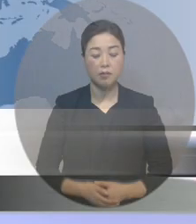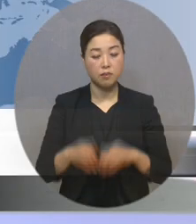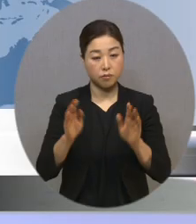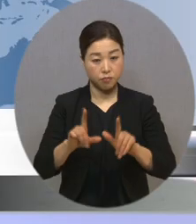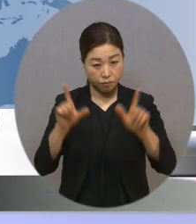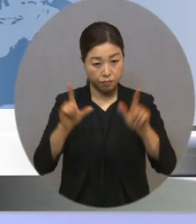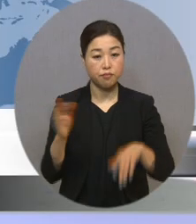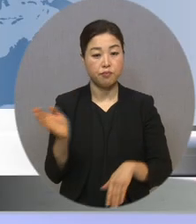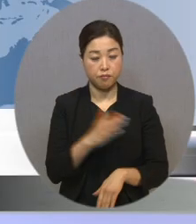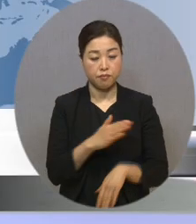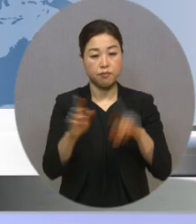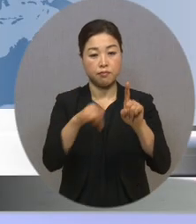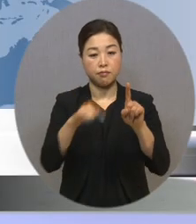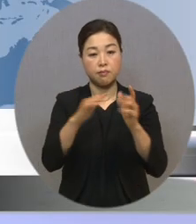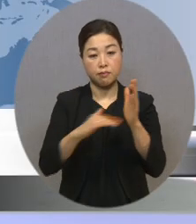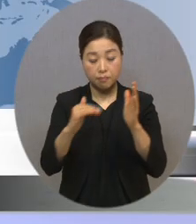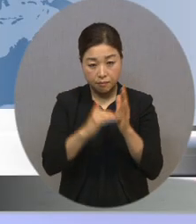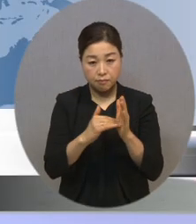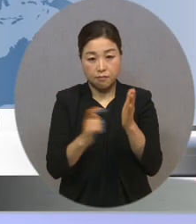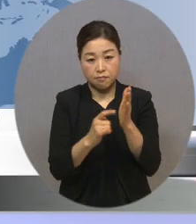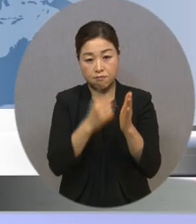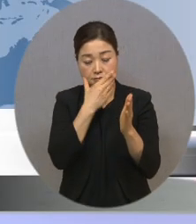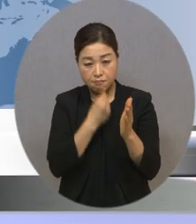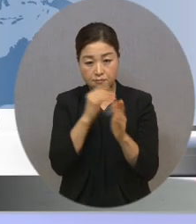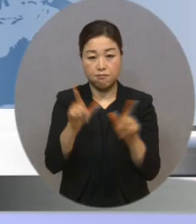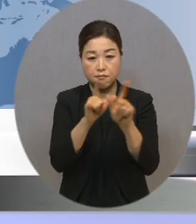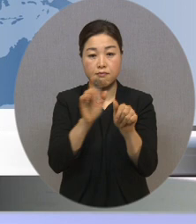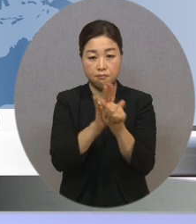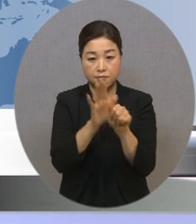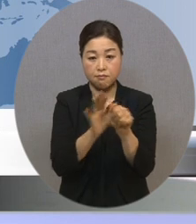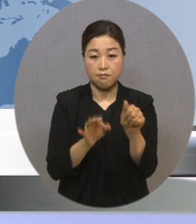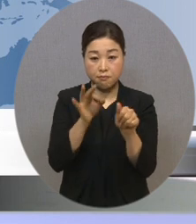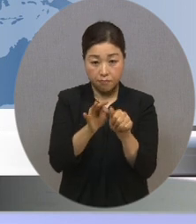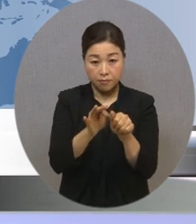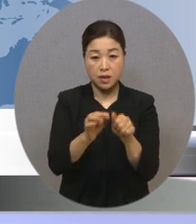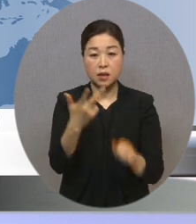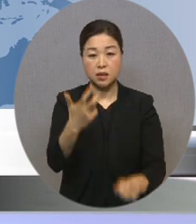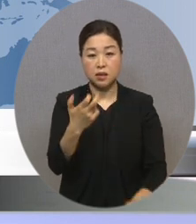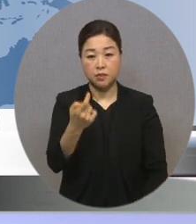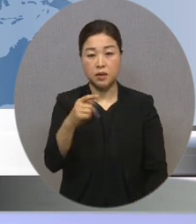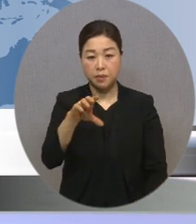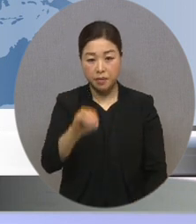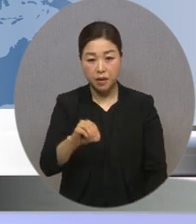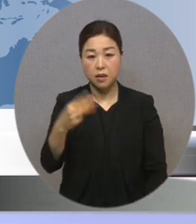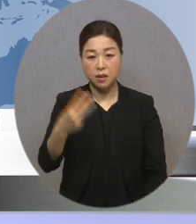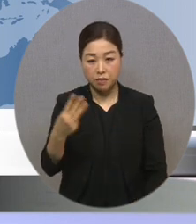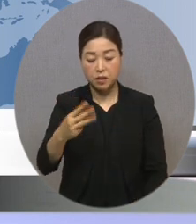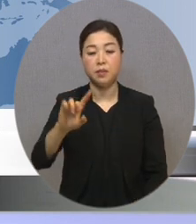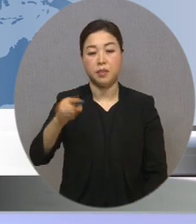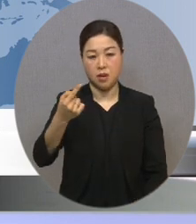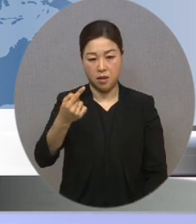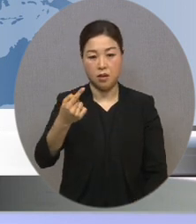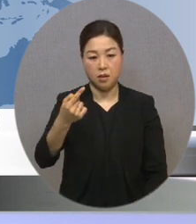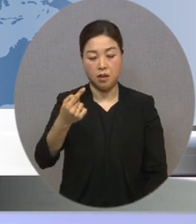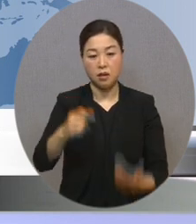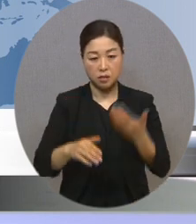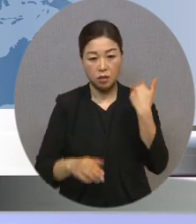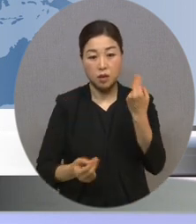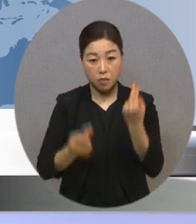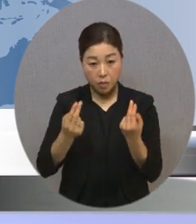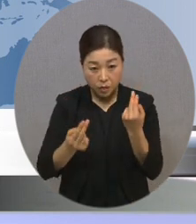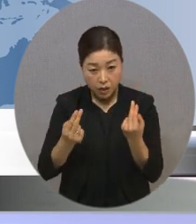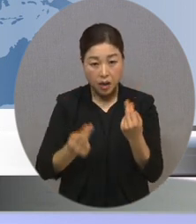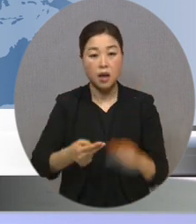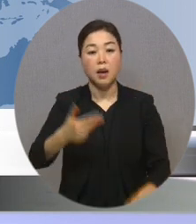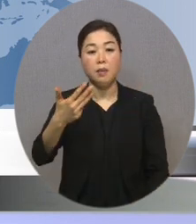올해부터 1인 가구의 긴급 복지 생계 지원금이 월 71만 3,100원으로 오릅니다. 이는 이전보다